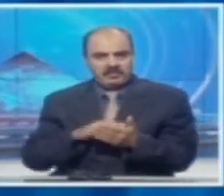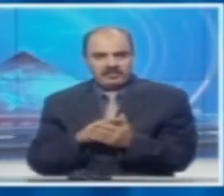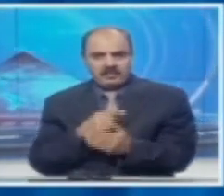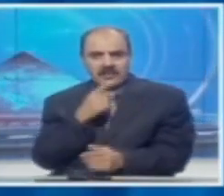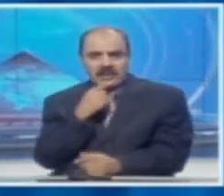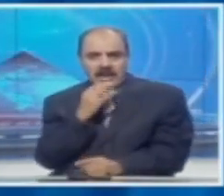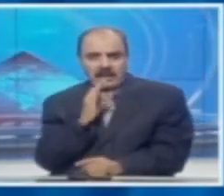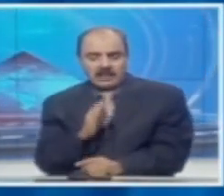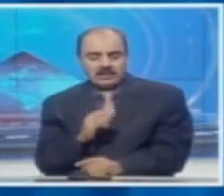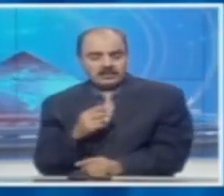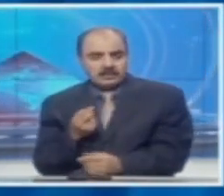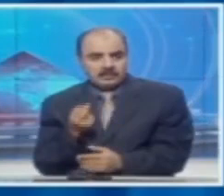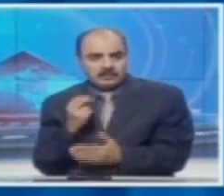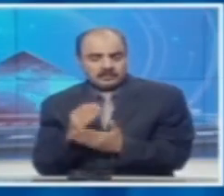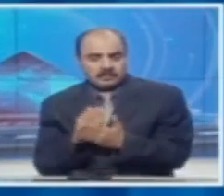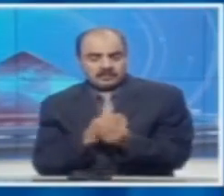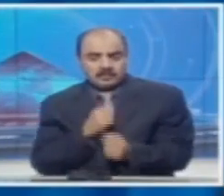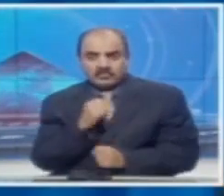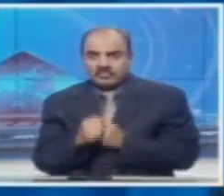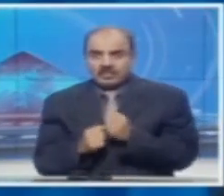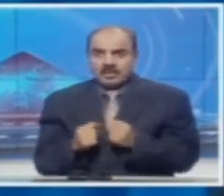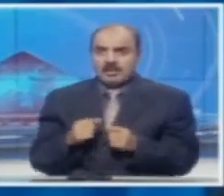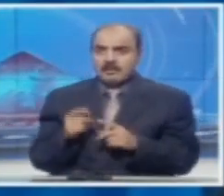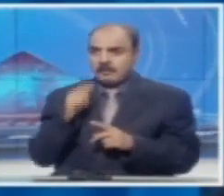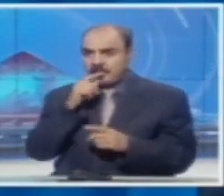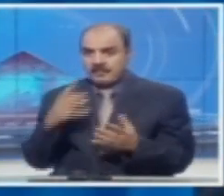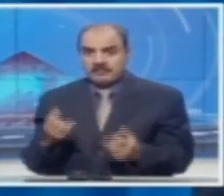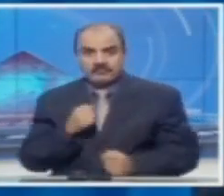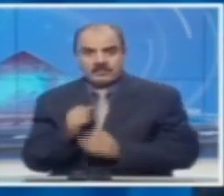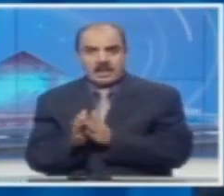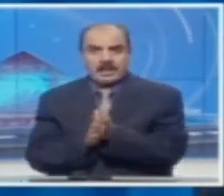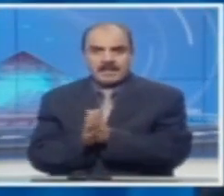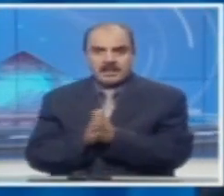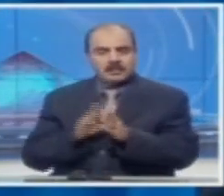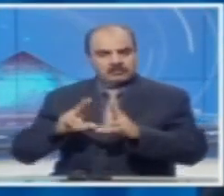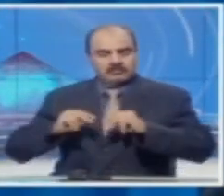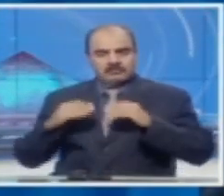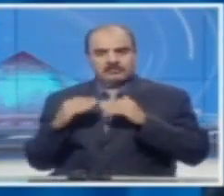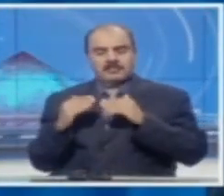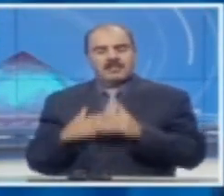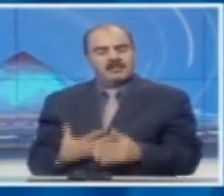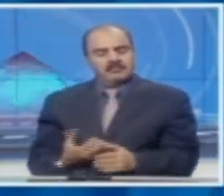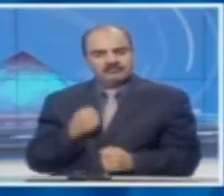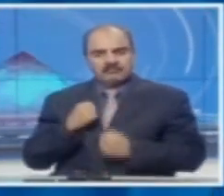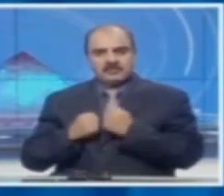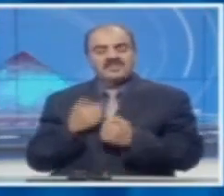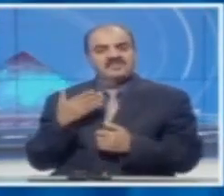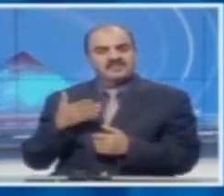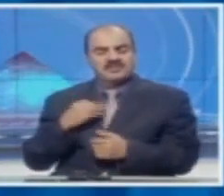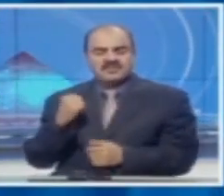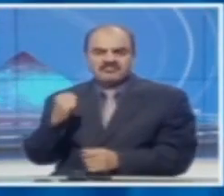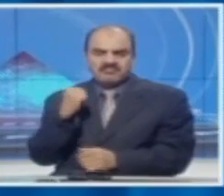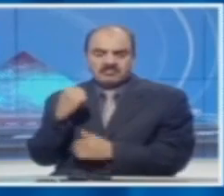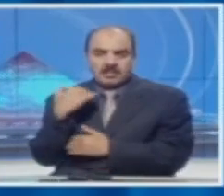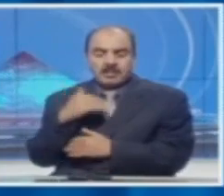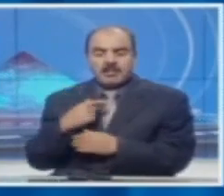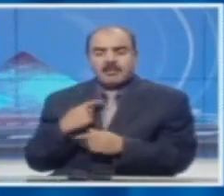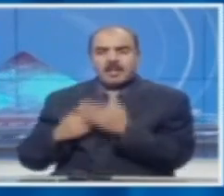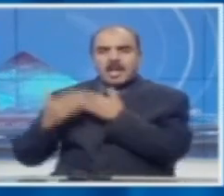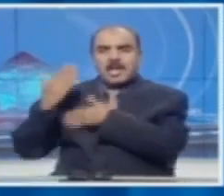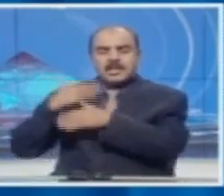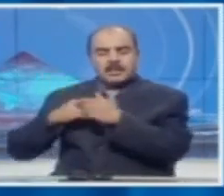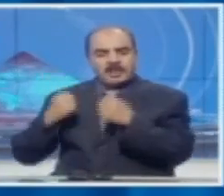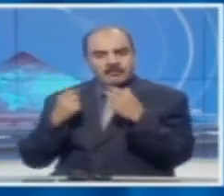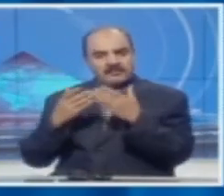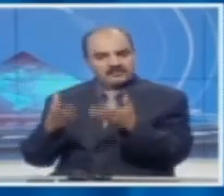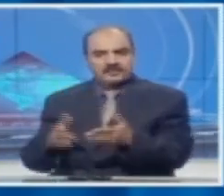بضرورة استغلال وشحن همم المرأة المصرية بما تمتلكه من جينات حضارية.